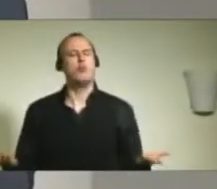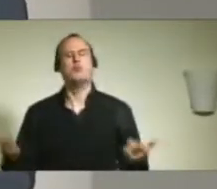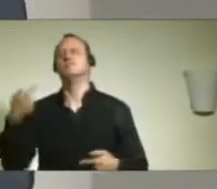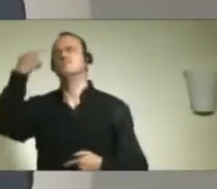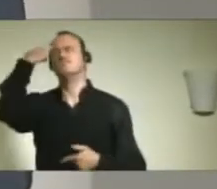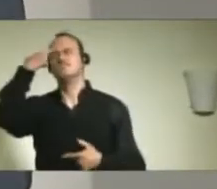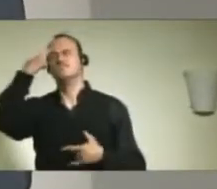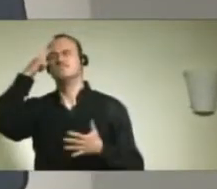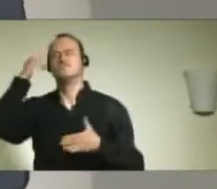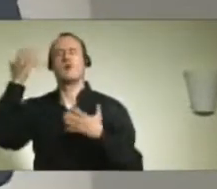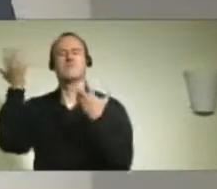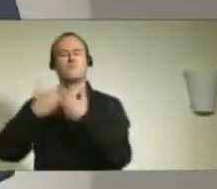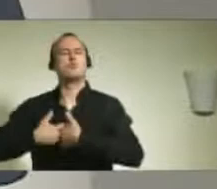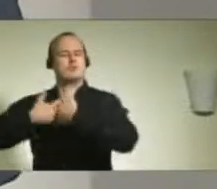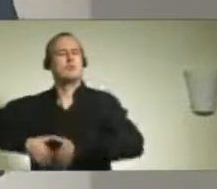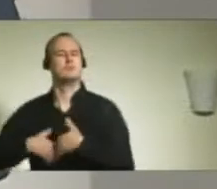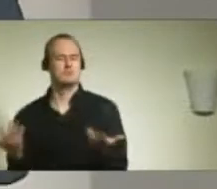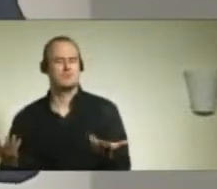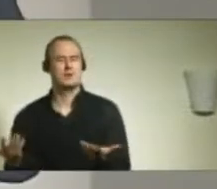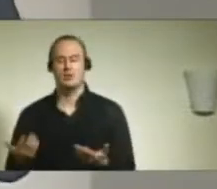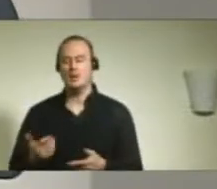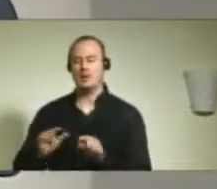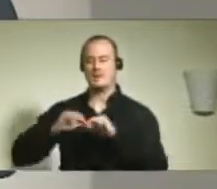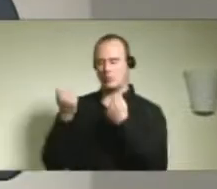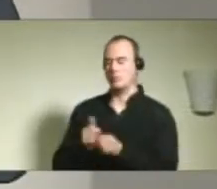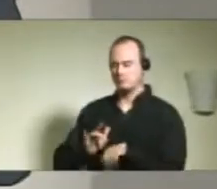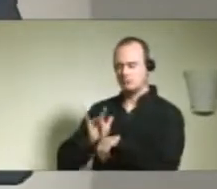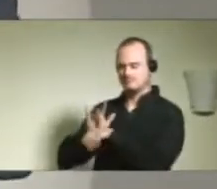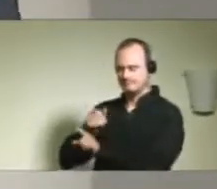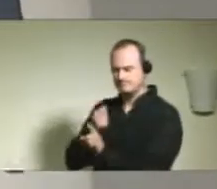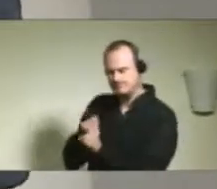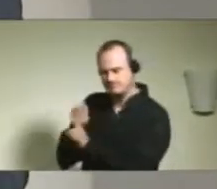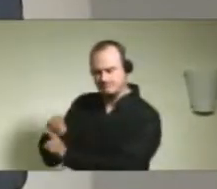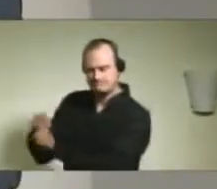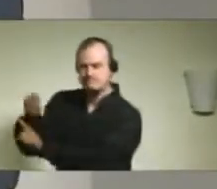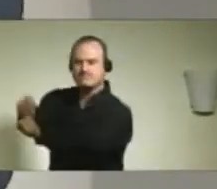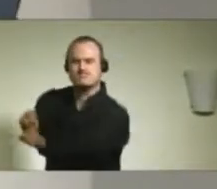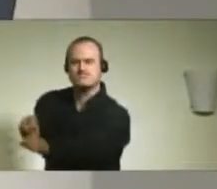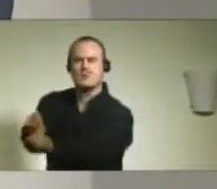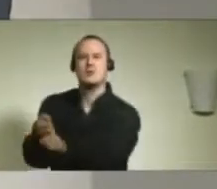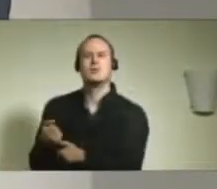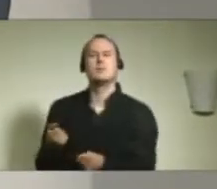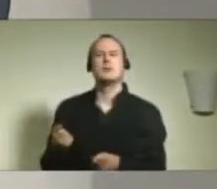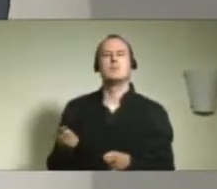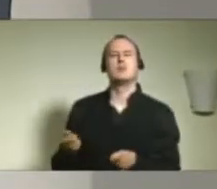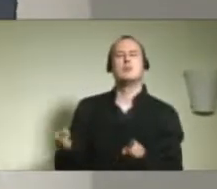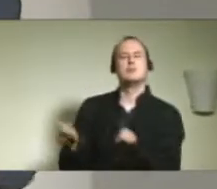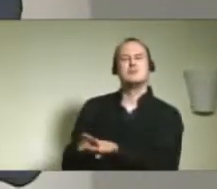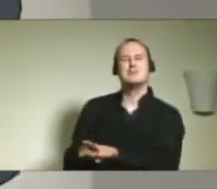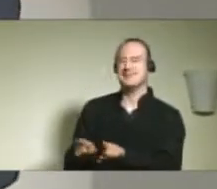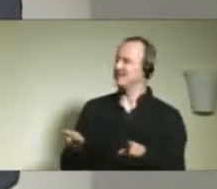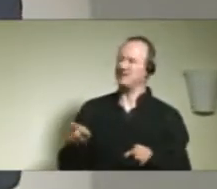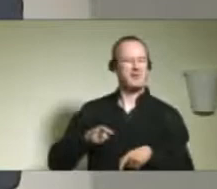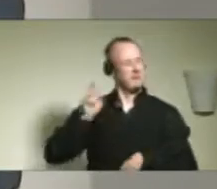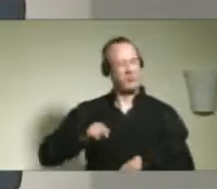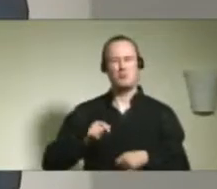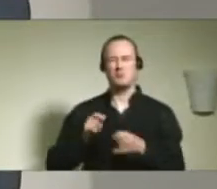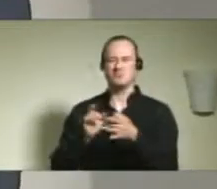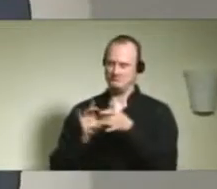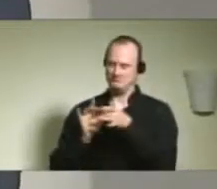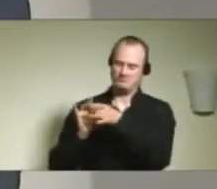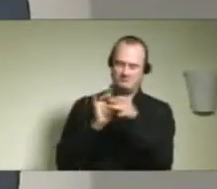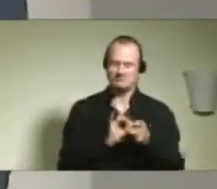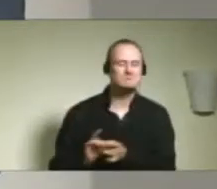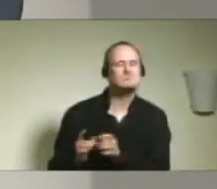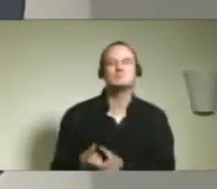directement touchés. Mais on a aussi, je pense, à notre niveau, l'unité, un peu comme aux États-Unis, on a l'unité